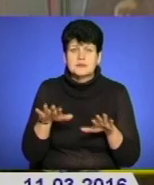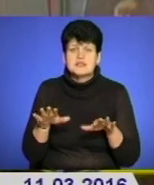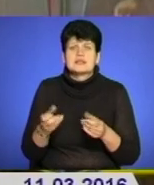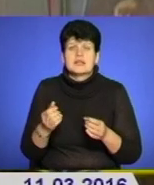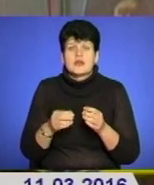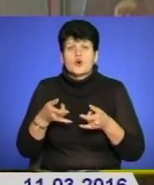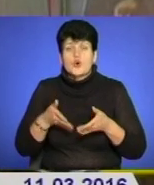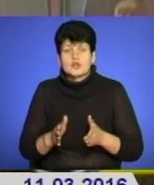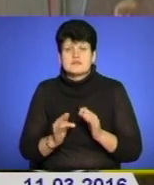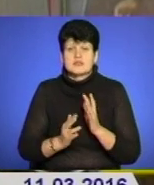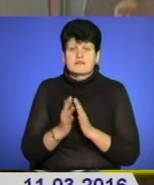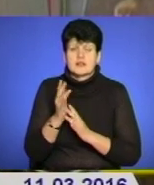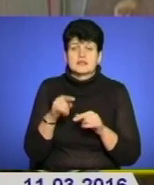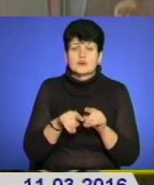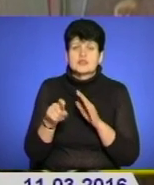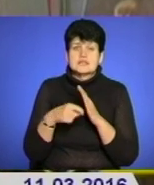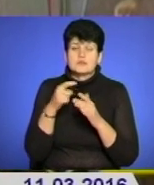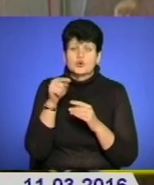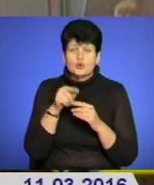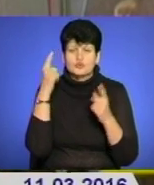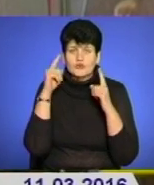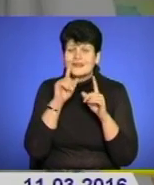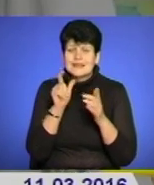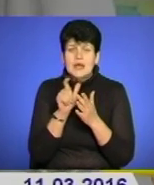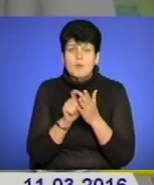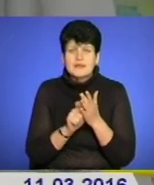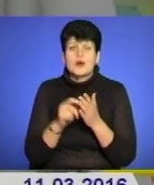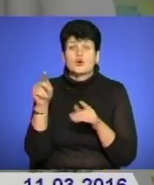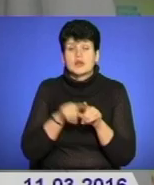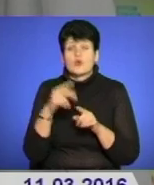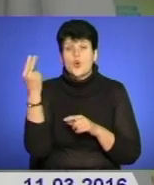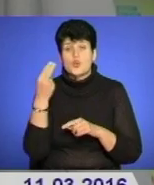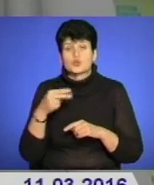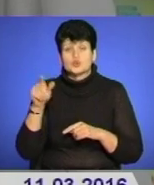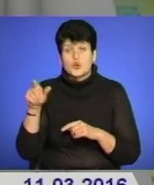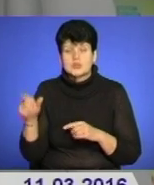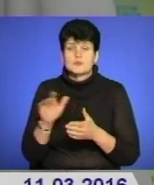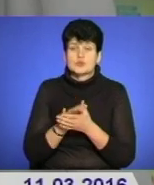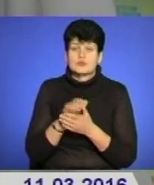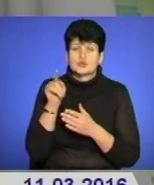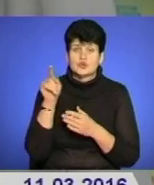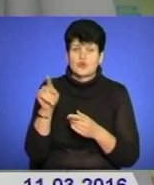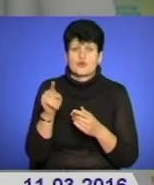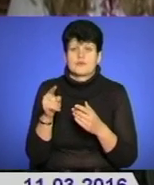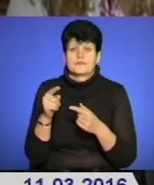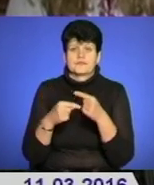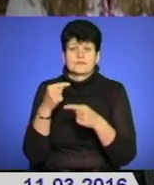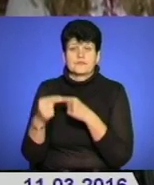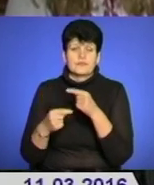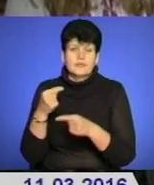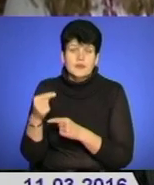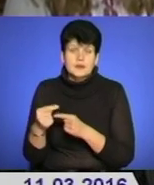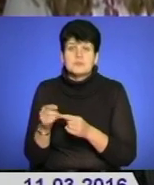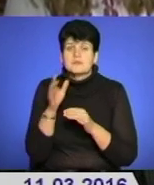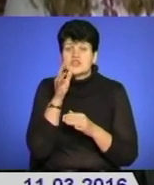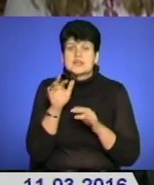виріс. А також дізналися про його творчість не лише як поета, але й художника, та познайомилися з його мистецькою спадщиною. Під час